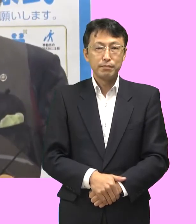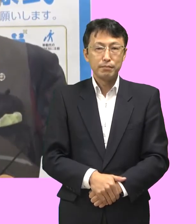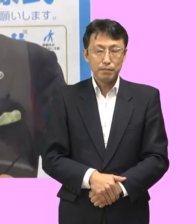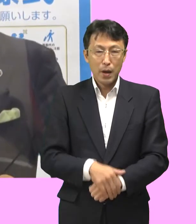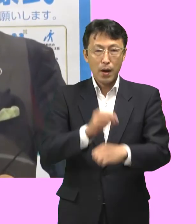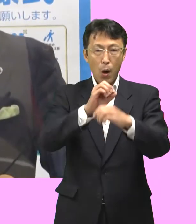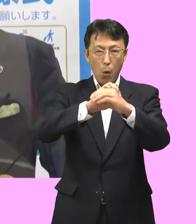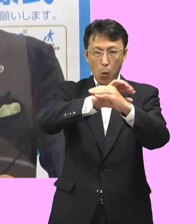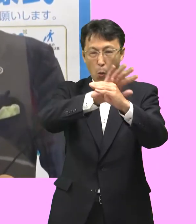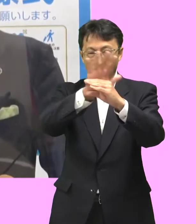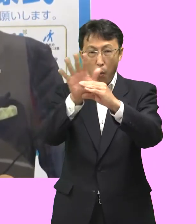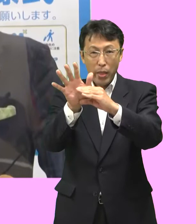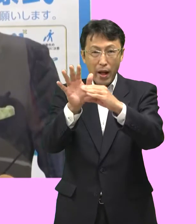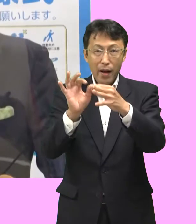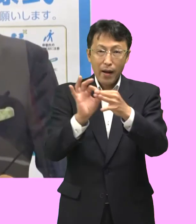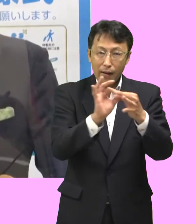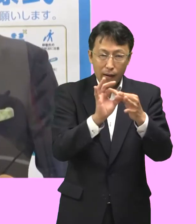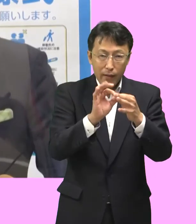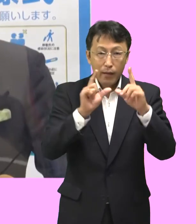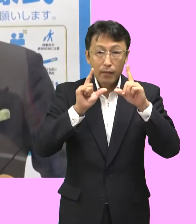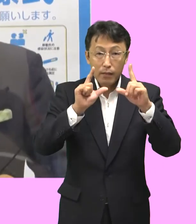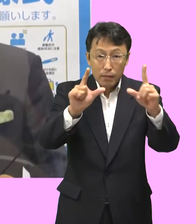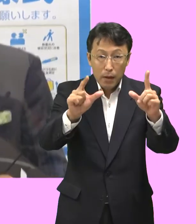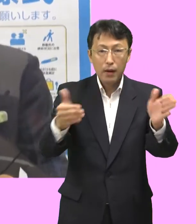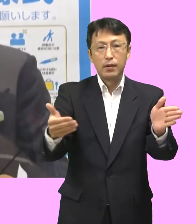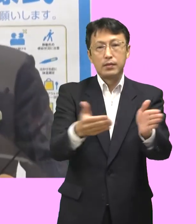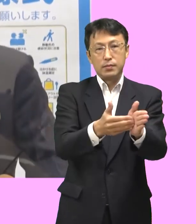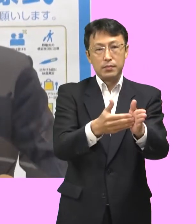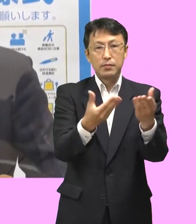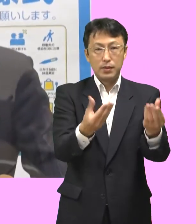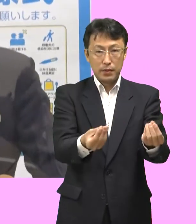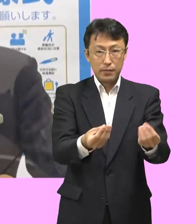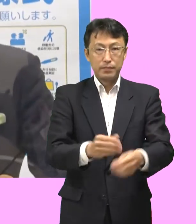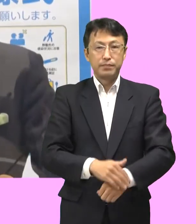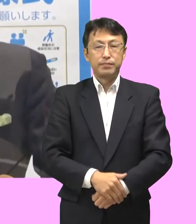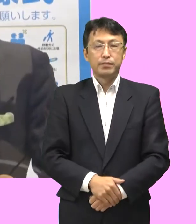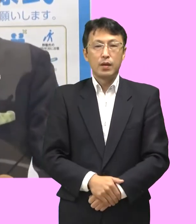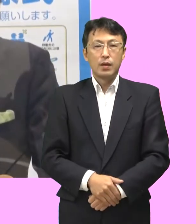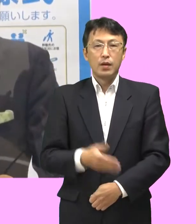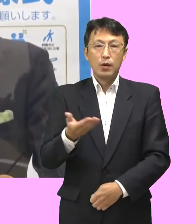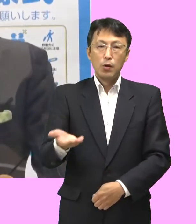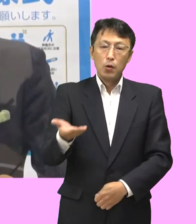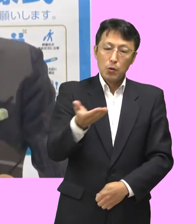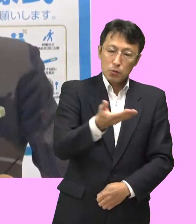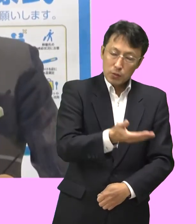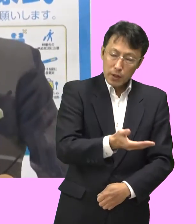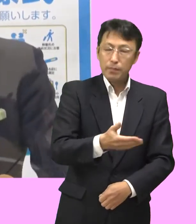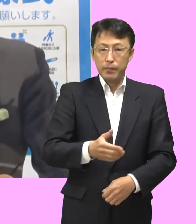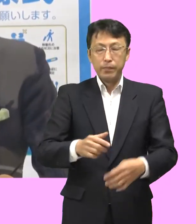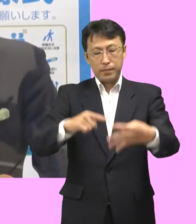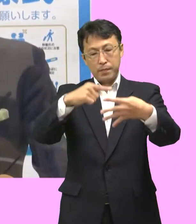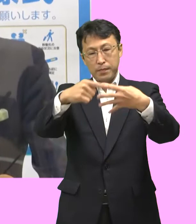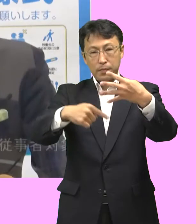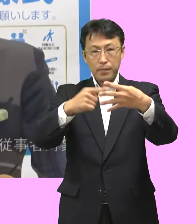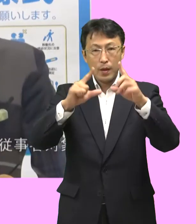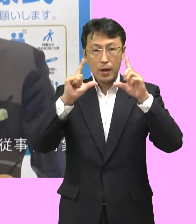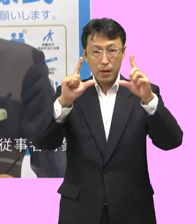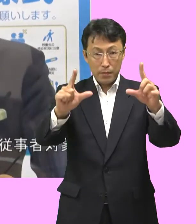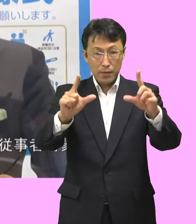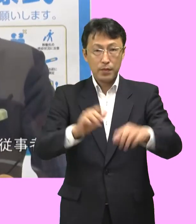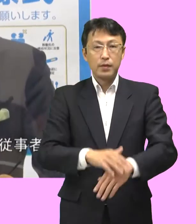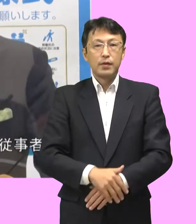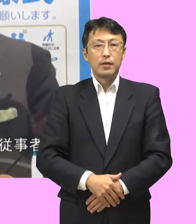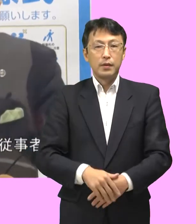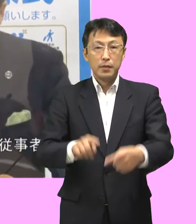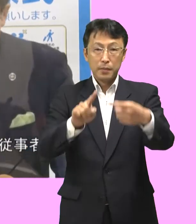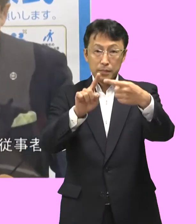感染の関係は、以上であります。それから、続いて発表事項に移らせていただきます。で、最初はです